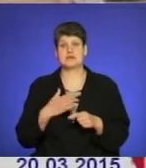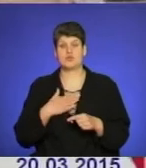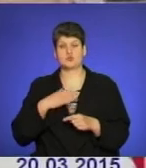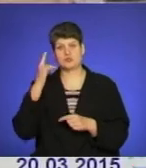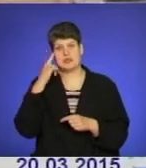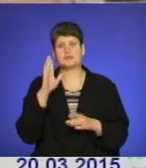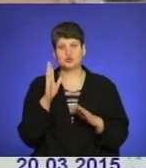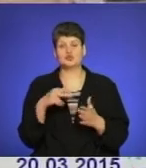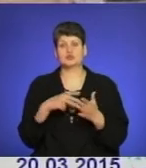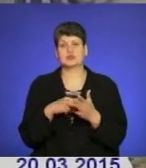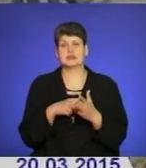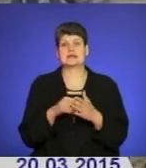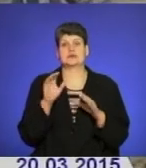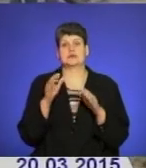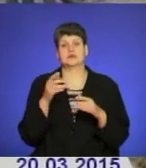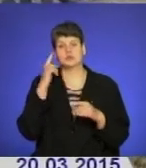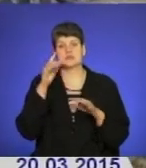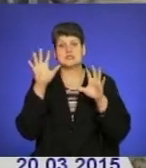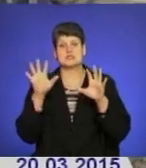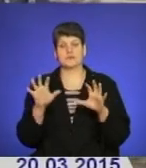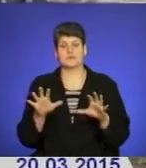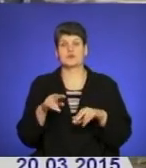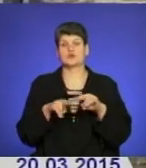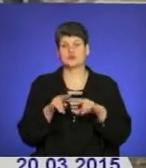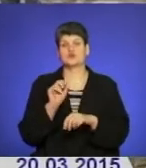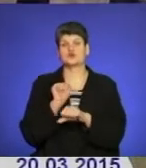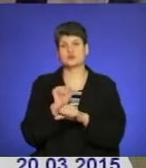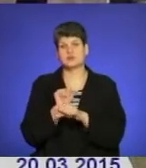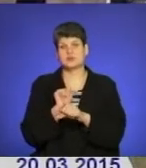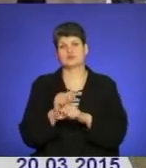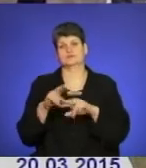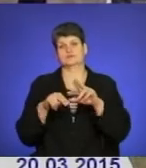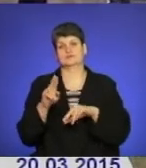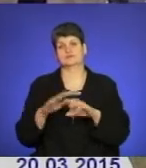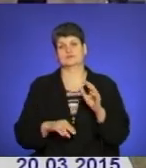і я буду стояти на позиції закону. Наразі забудовник таки призупинив будівельні роботи.